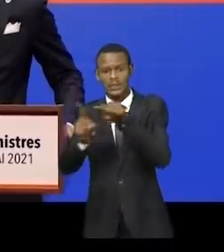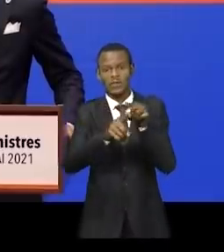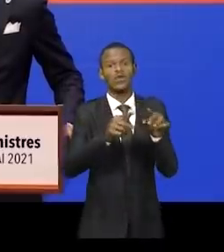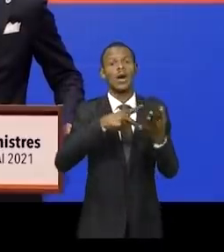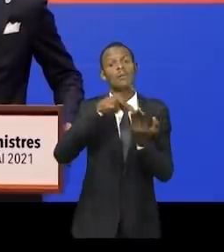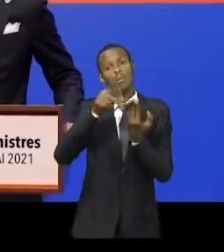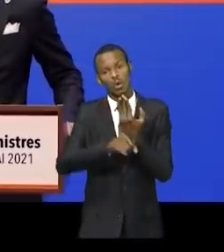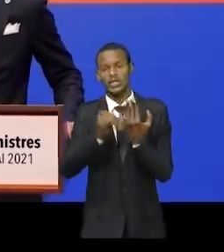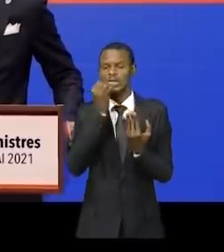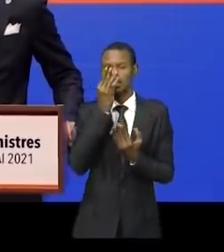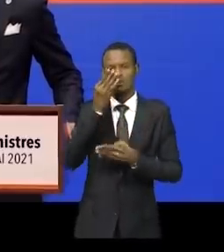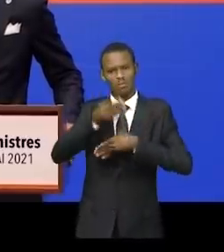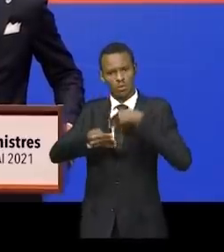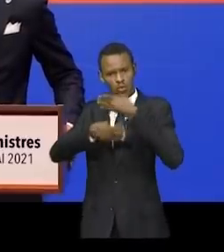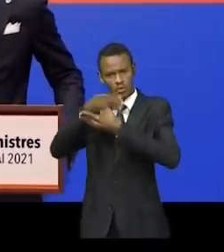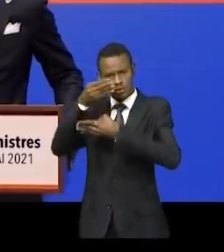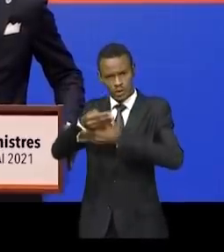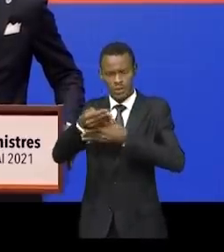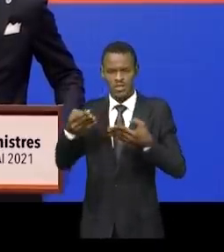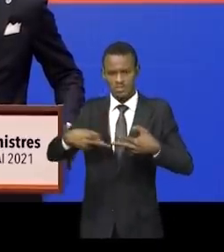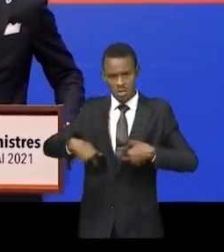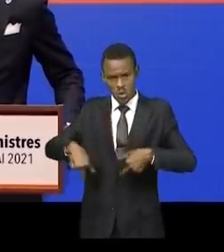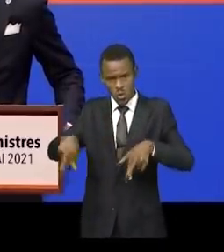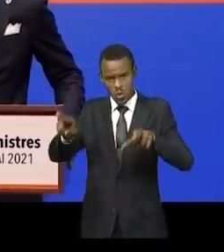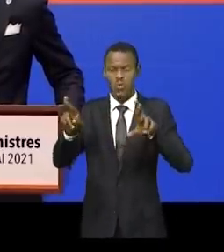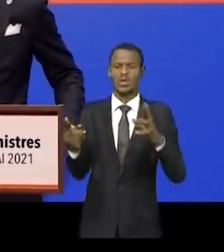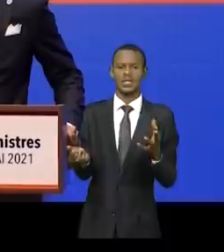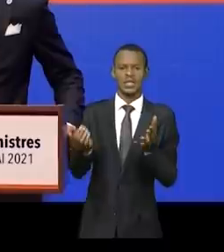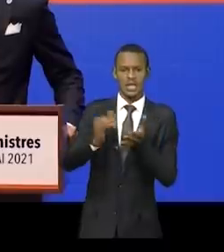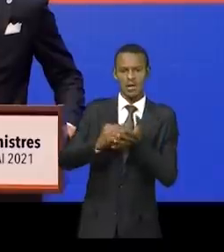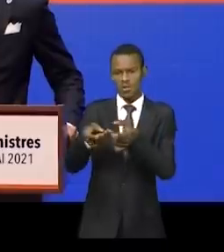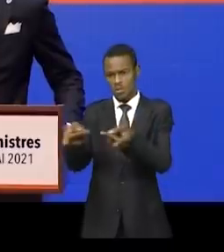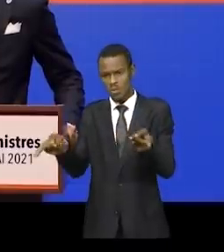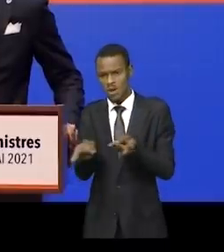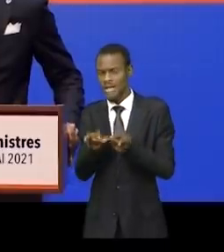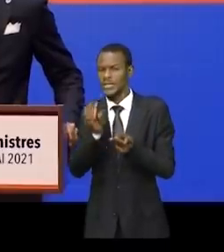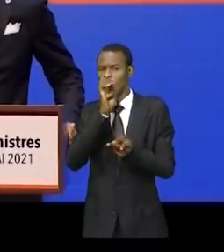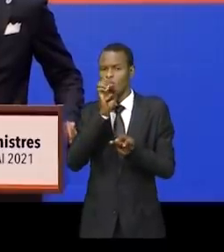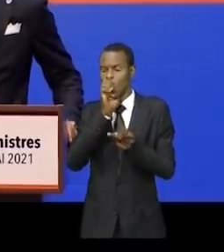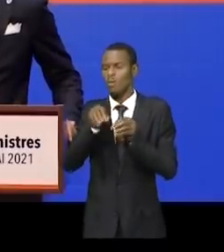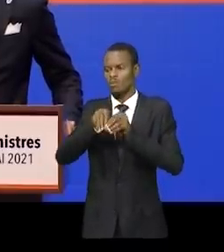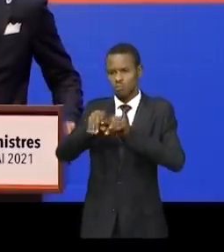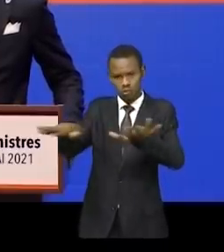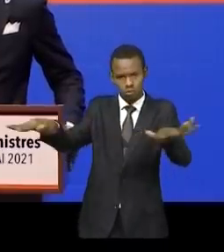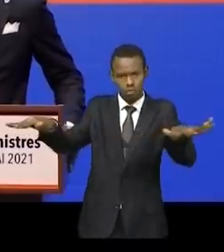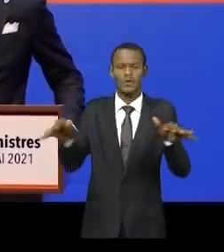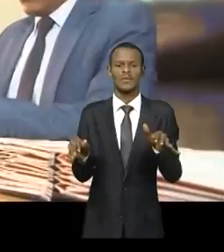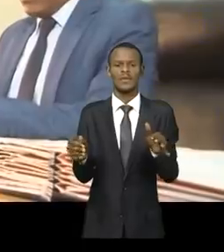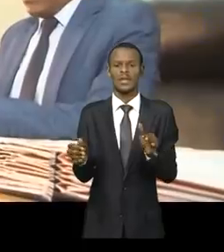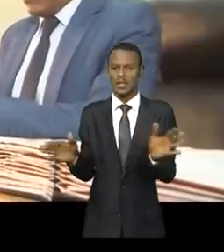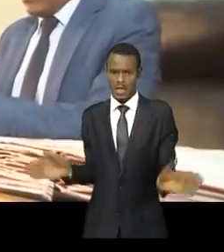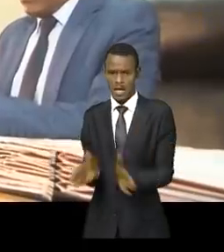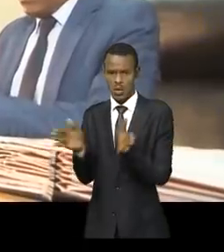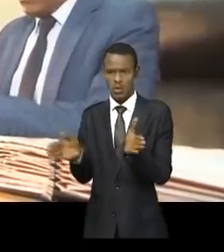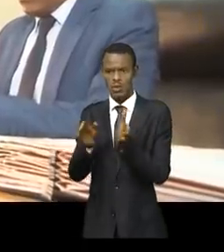base, les routes des dessertes agricoles et les stations d'adduction d'eau, etc. Il a encouragé les membres du gouvernement à